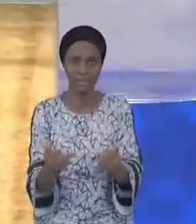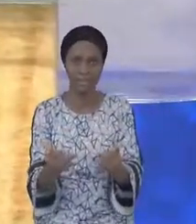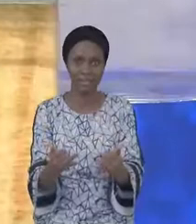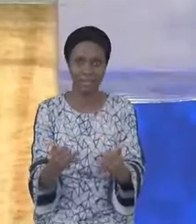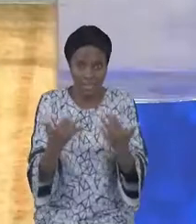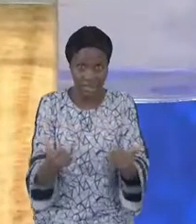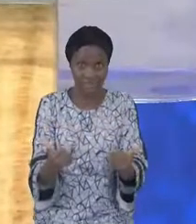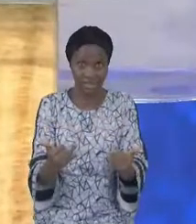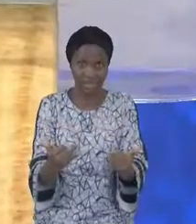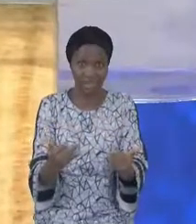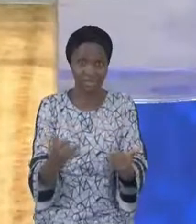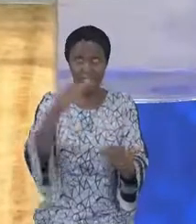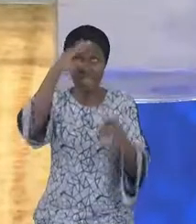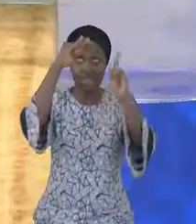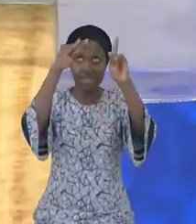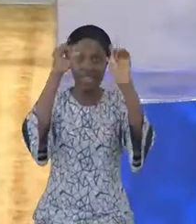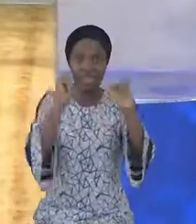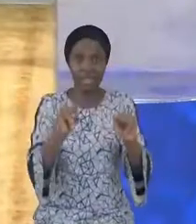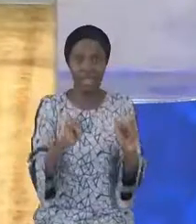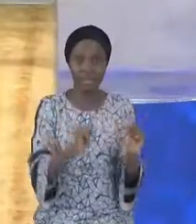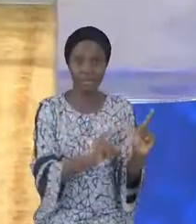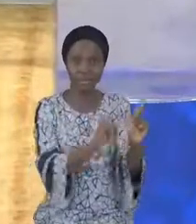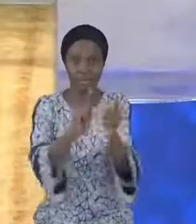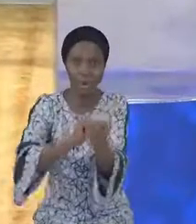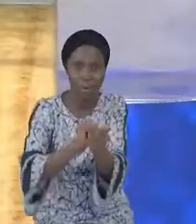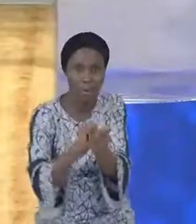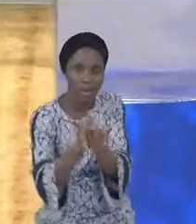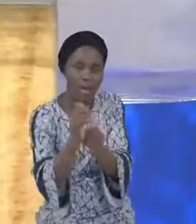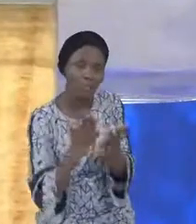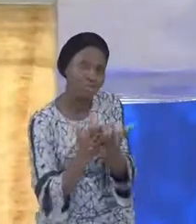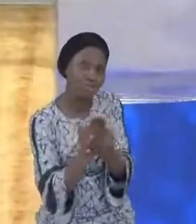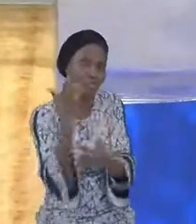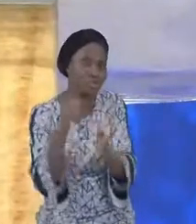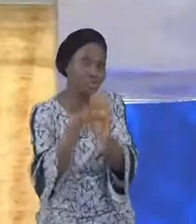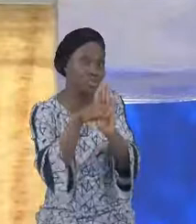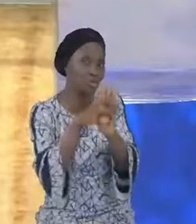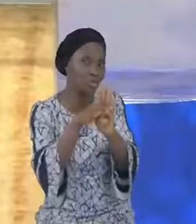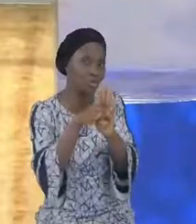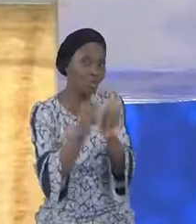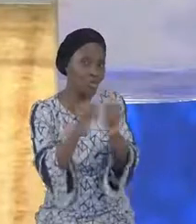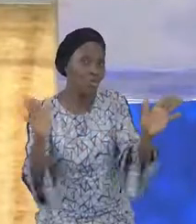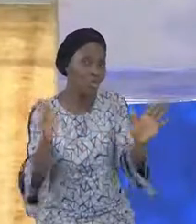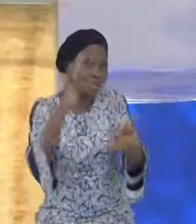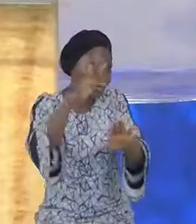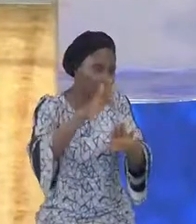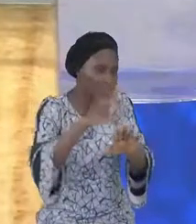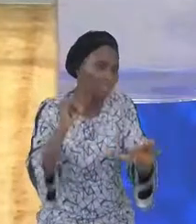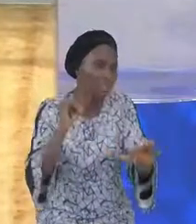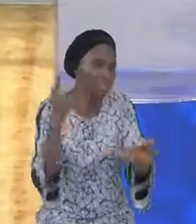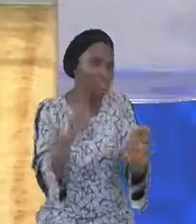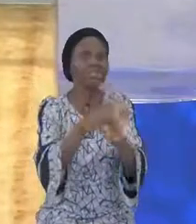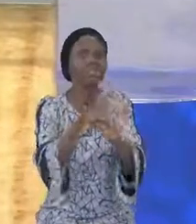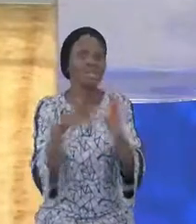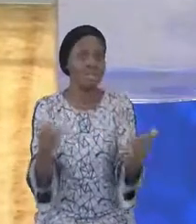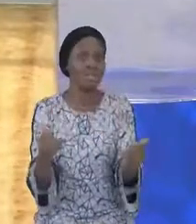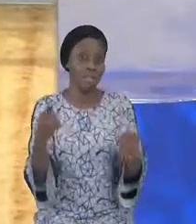porte sans toucher la porte. Maintenant, les pharisiens ne peuvent plus, ou ne pouvaient